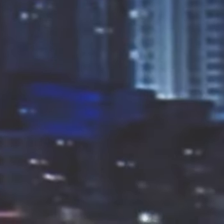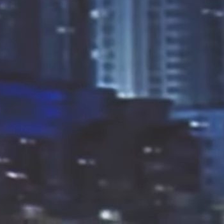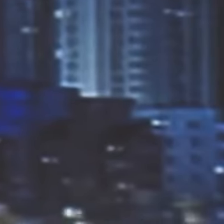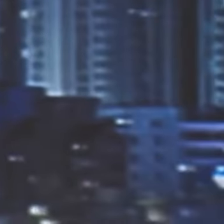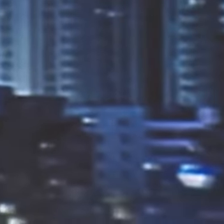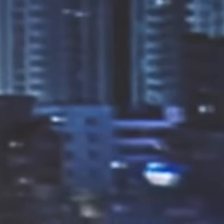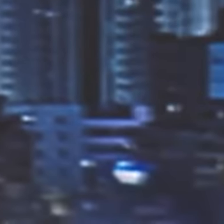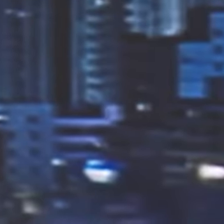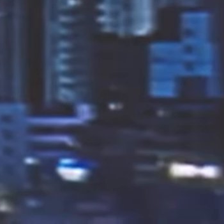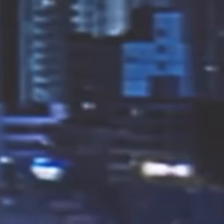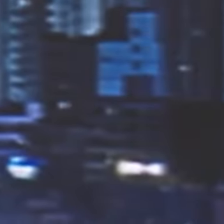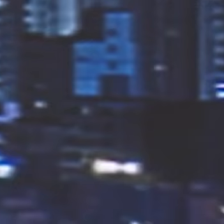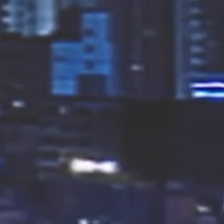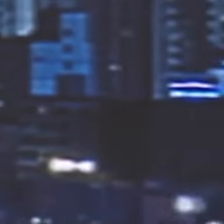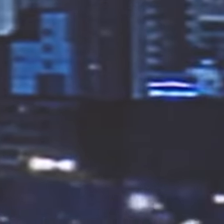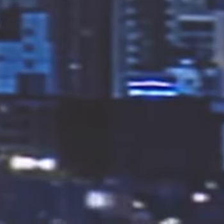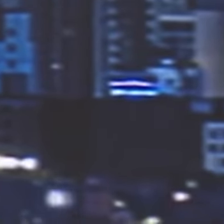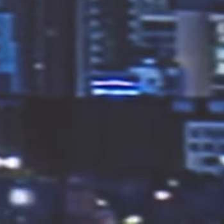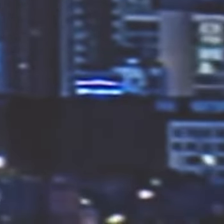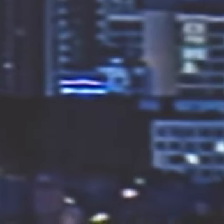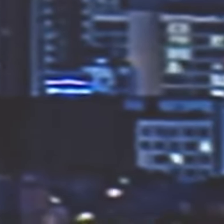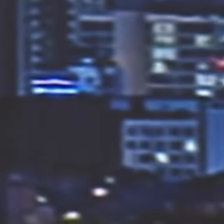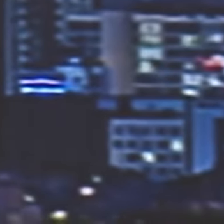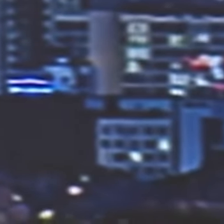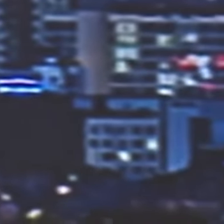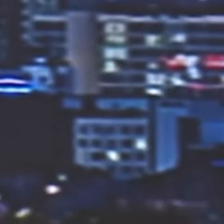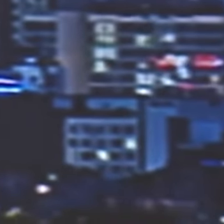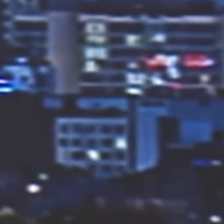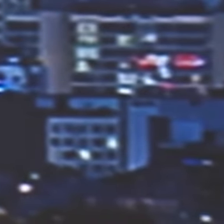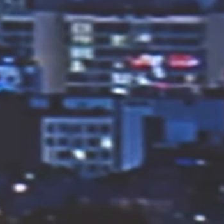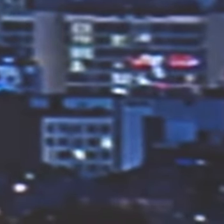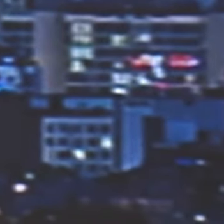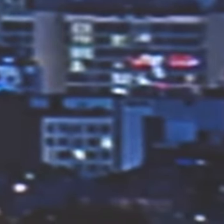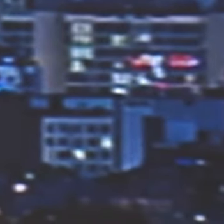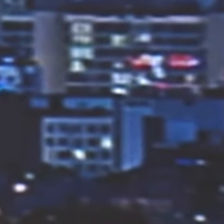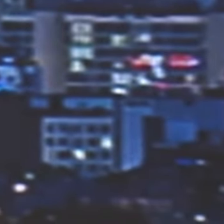뉴스를 시청해 주신 여러분 고맙습니다. 저희는 저녁 6시 50분 뉴스룸에서 뵙겠습니다.